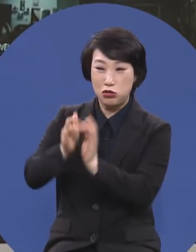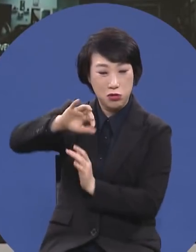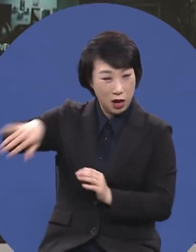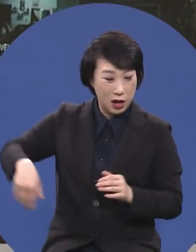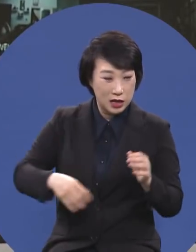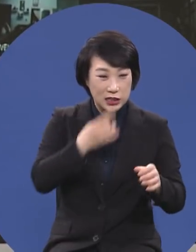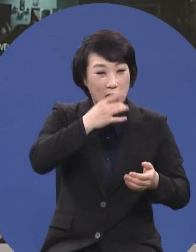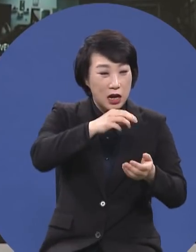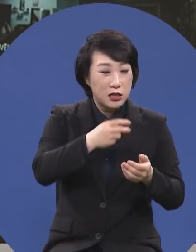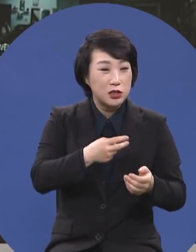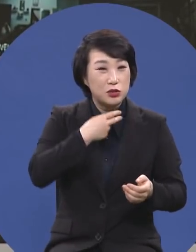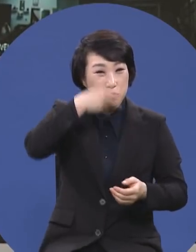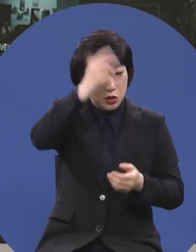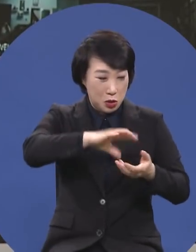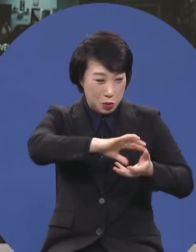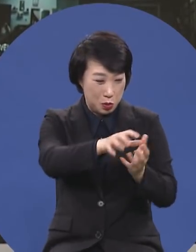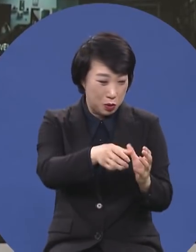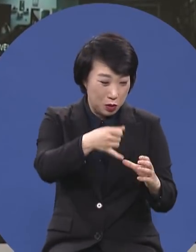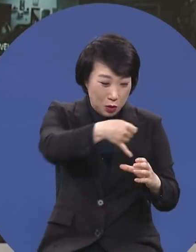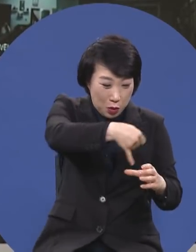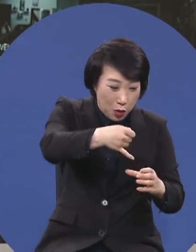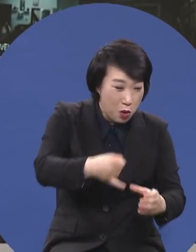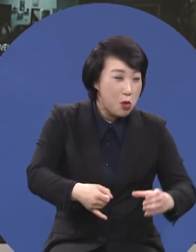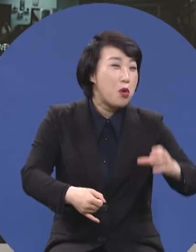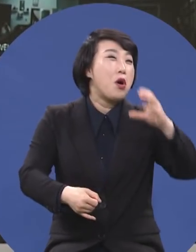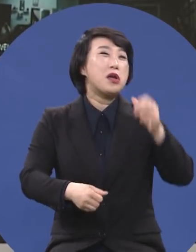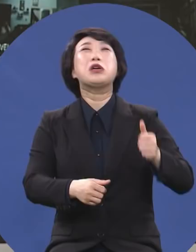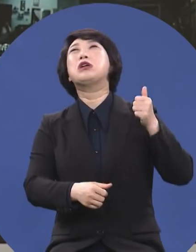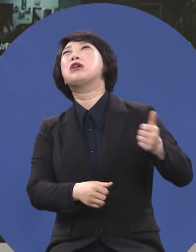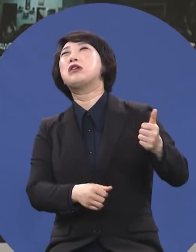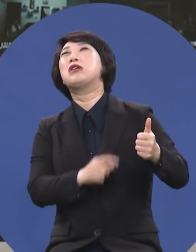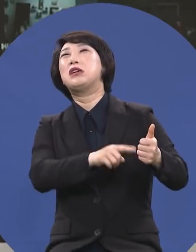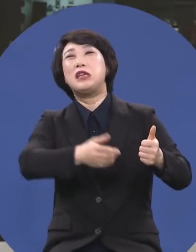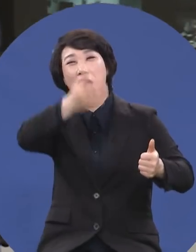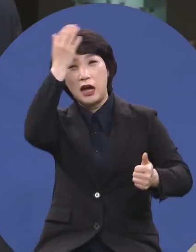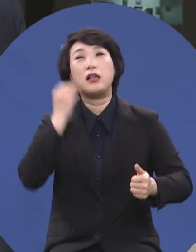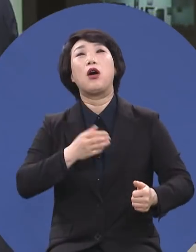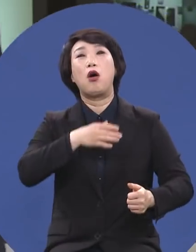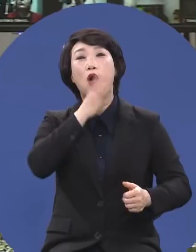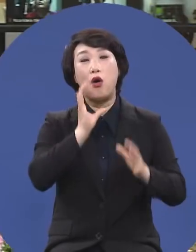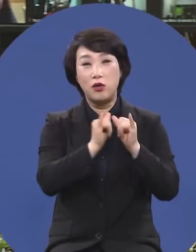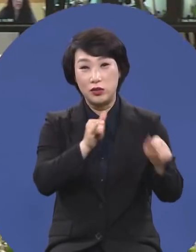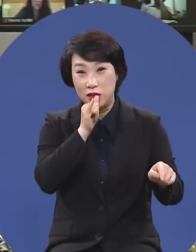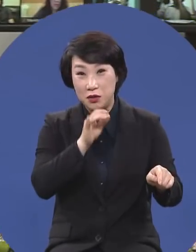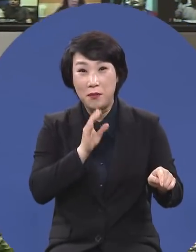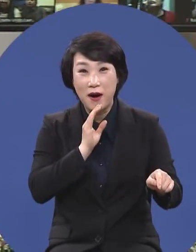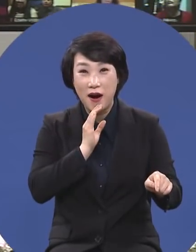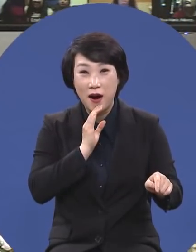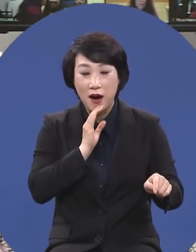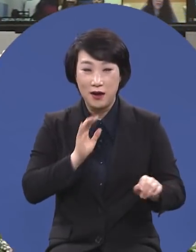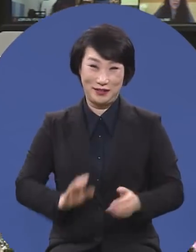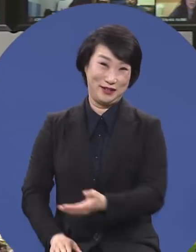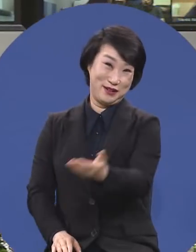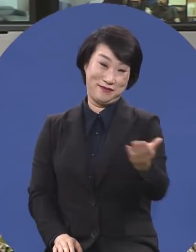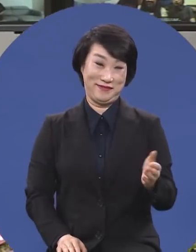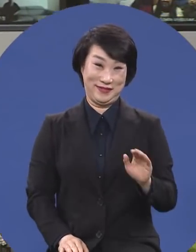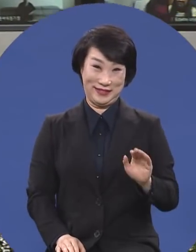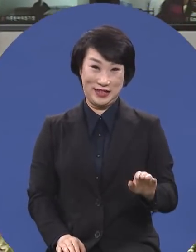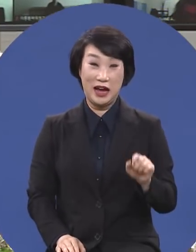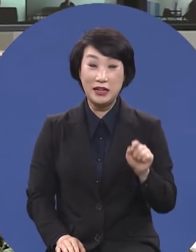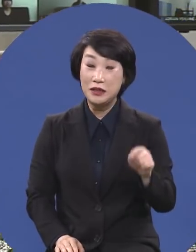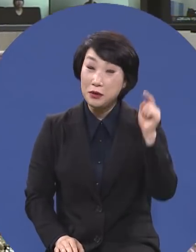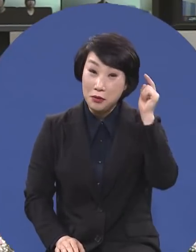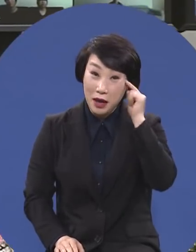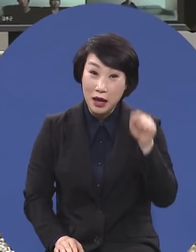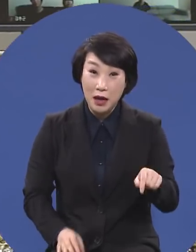여기는 옛날에 어른들 소리 들었을 때 느껴집니다. 여러분, 그러니까 이 사람들은